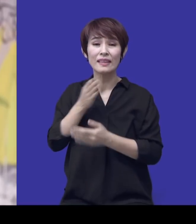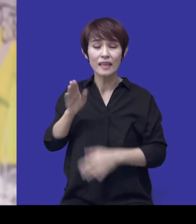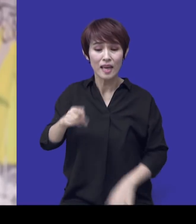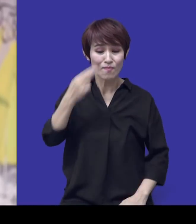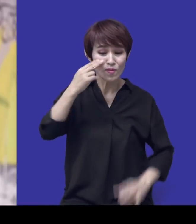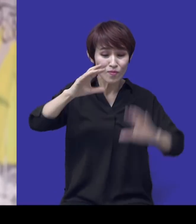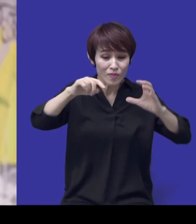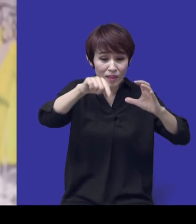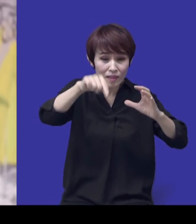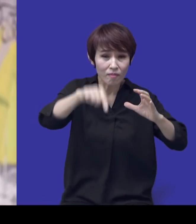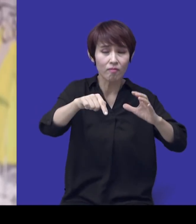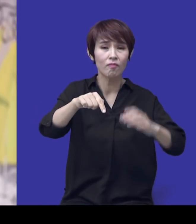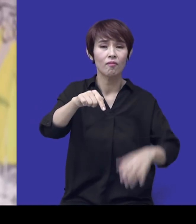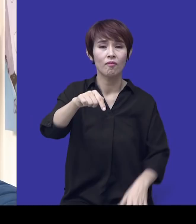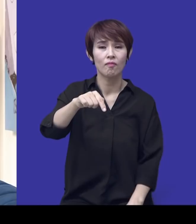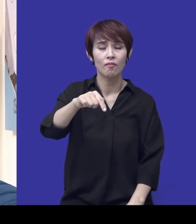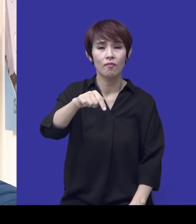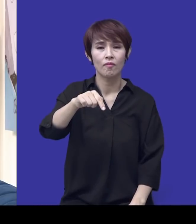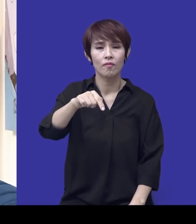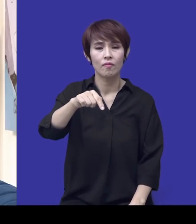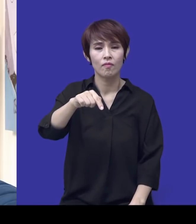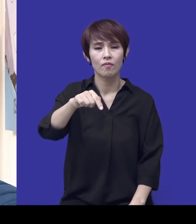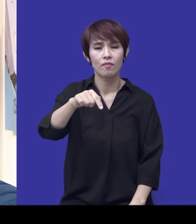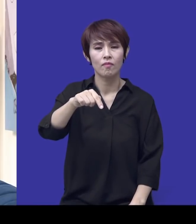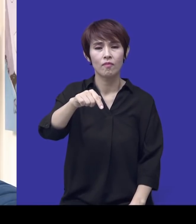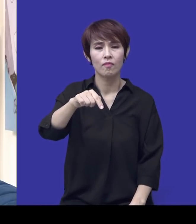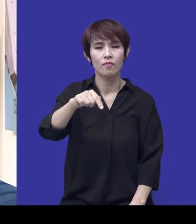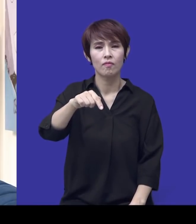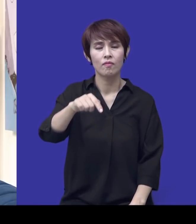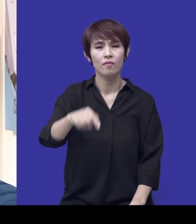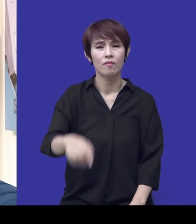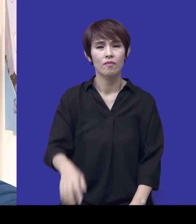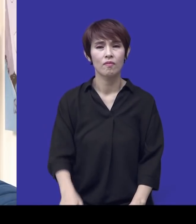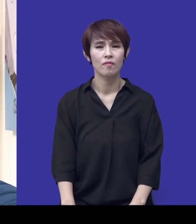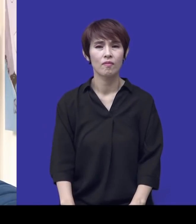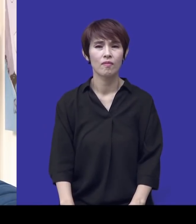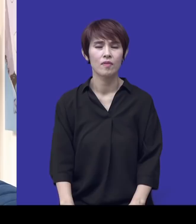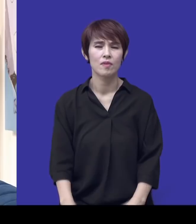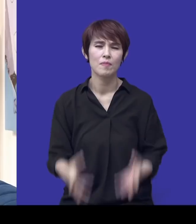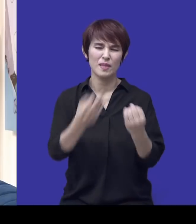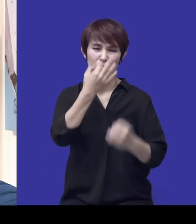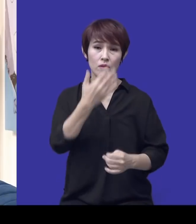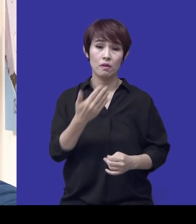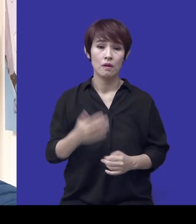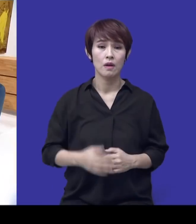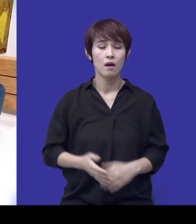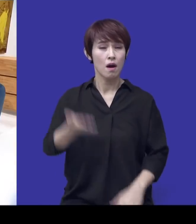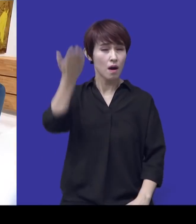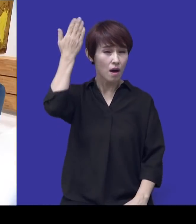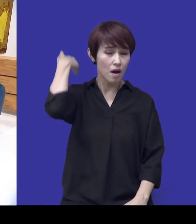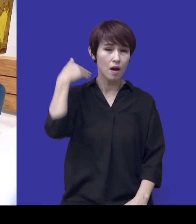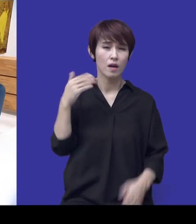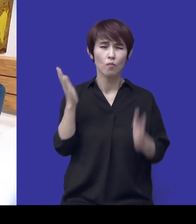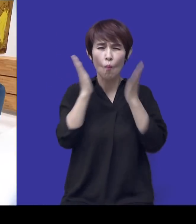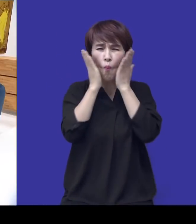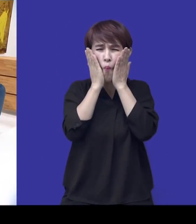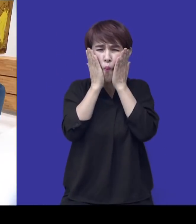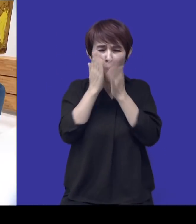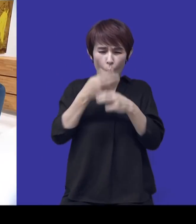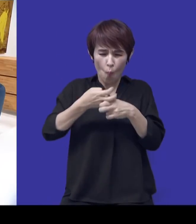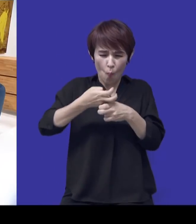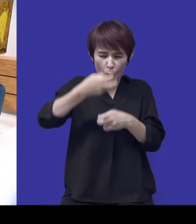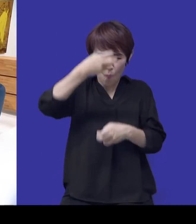그런 게 되게 많으면서 지금 제가 살이 진짜 많이 찐 거거든요. 그때는 지금보다 한 20kg 정도 빠졌었어요. 완전